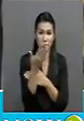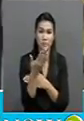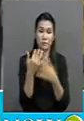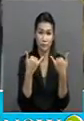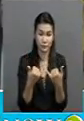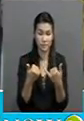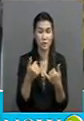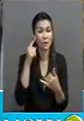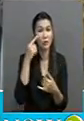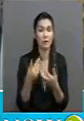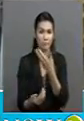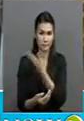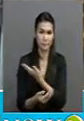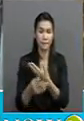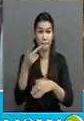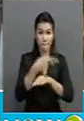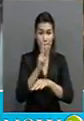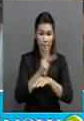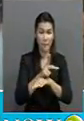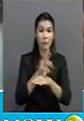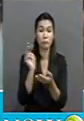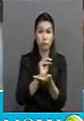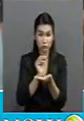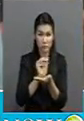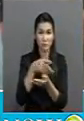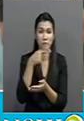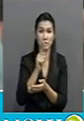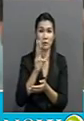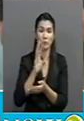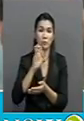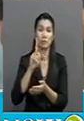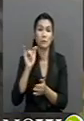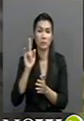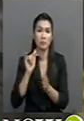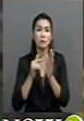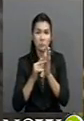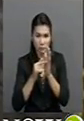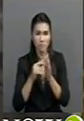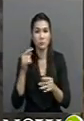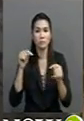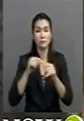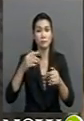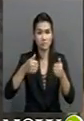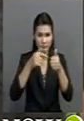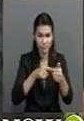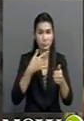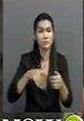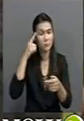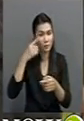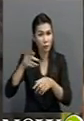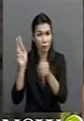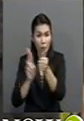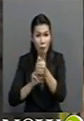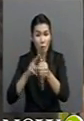าคุณปวีณาหงสกุลประธานมูลนิธิปวีณาเพื่อเด็กและสตรีมีพลตำรวจตรีสรศักดิ์เย็นเปลมร